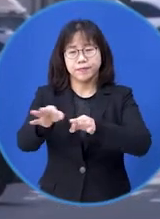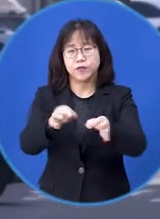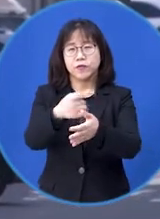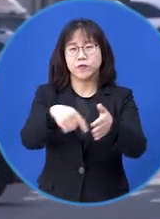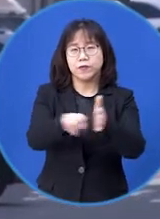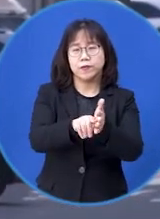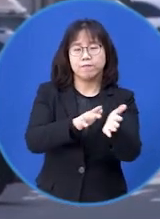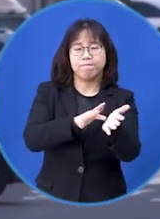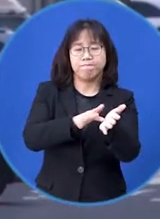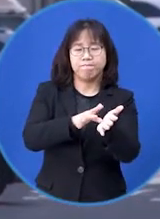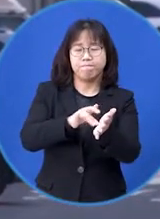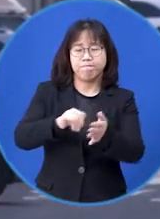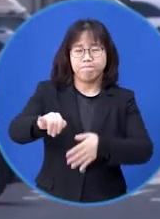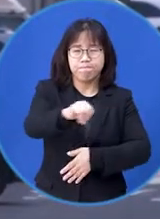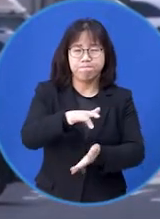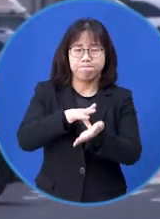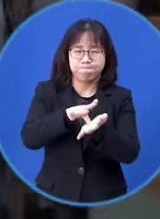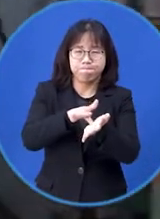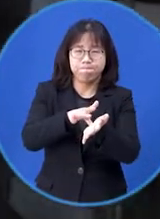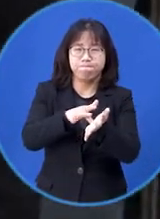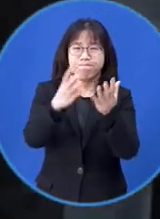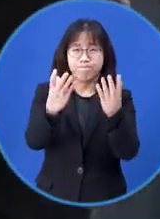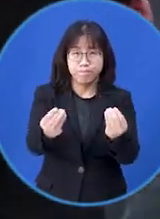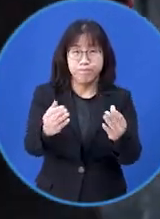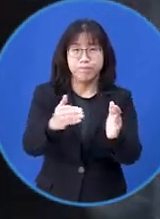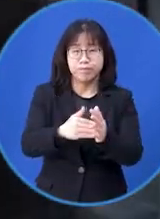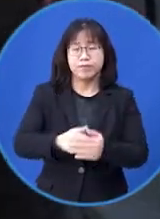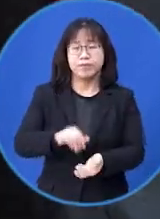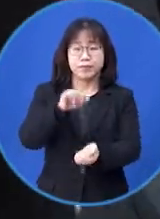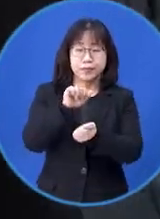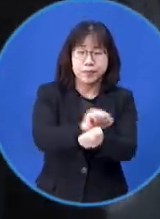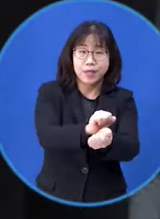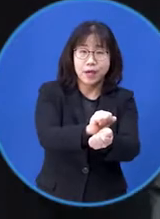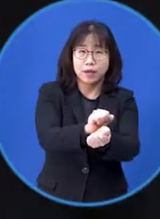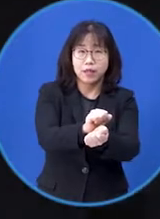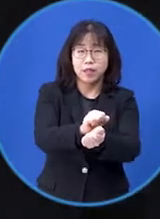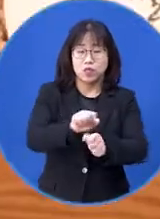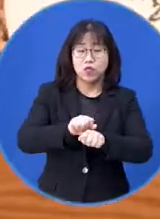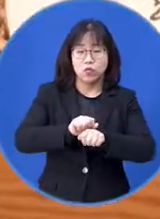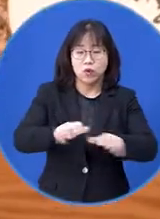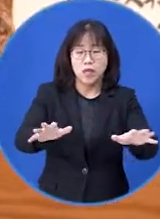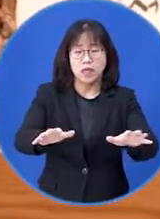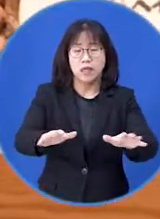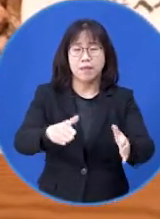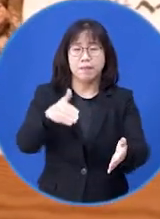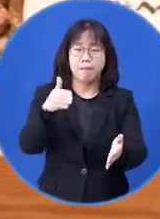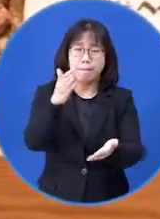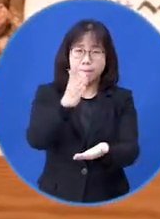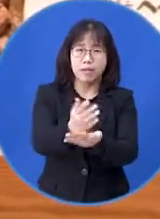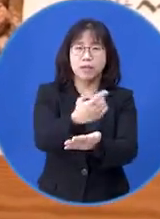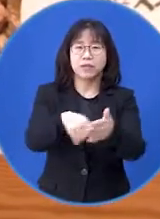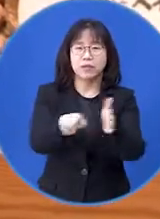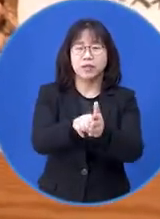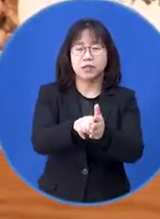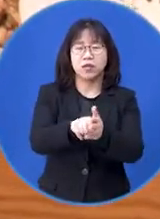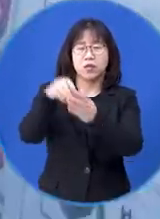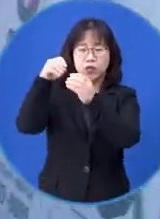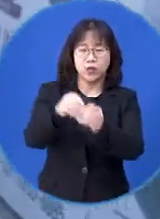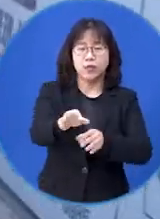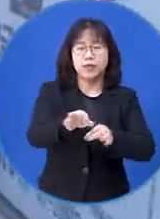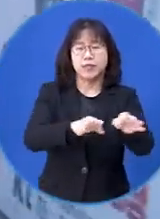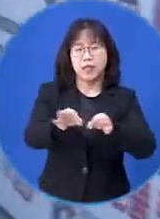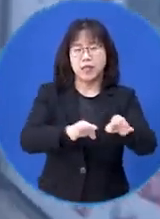방역을 완료했습니다. 특히 감염증 확산 위험이 큰 골목형 전통시장에는 손소독제와